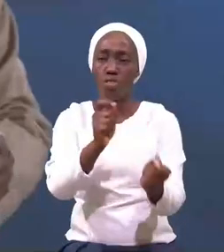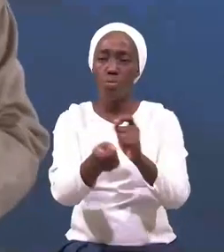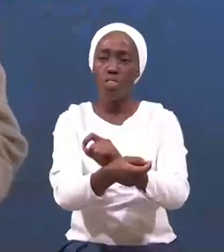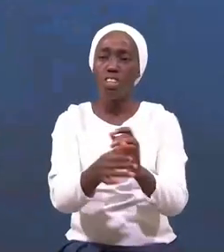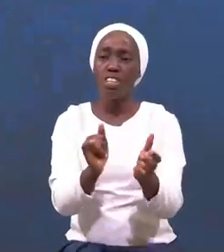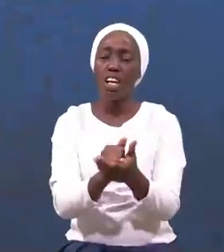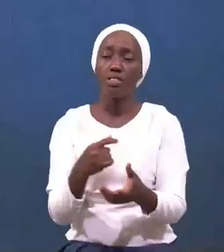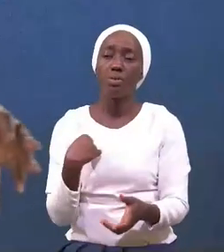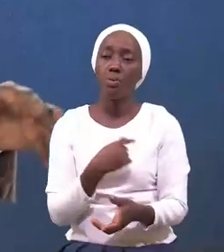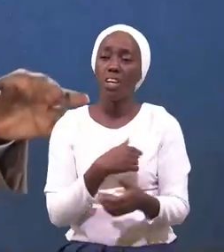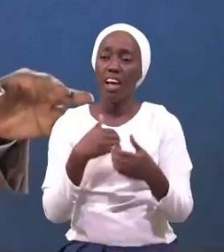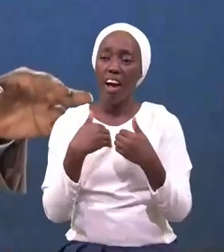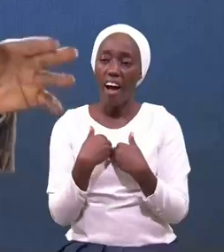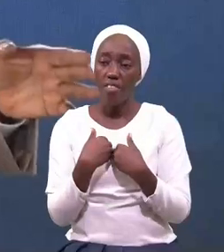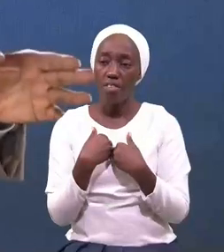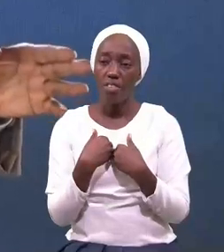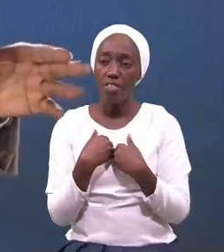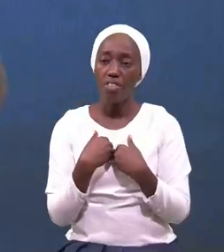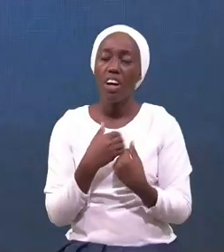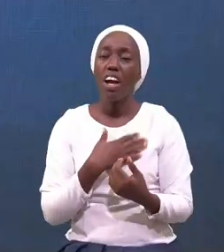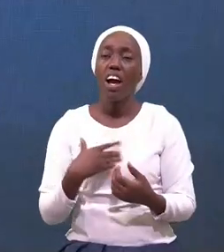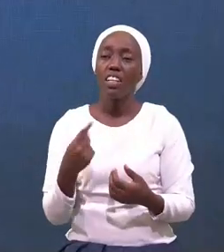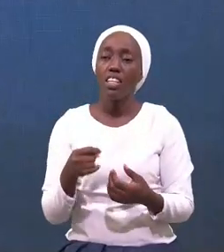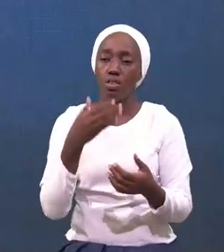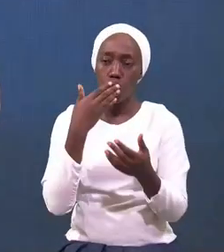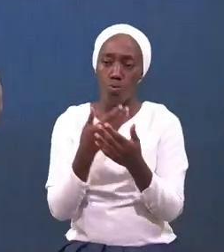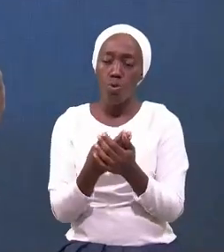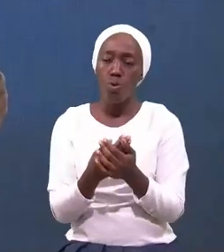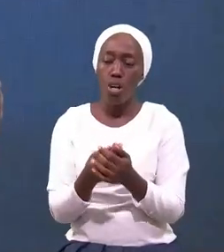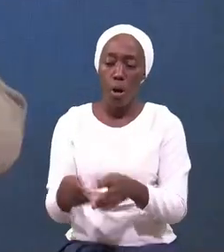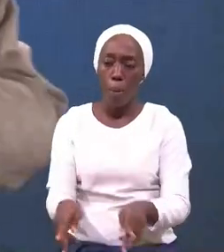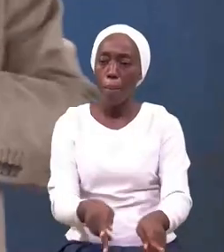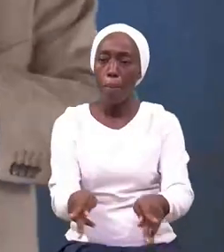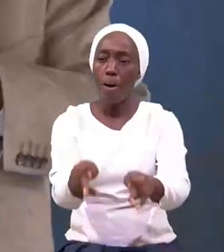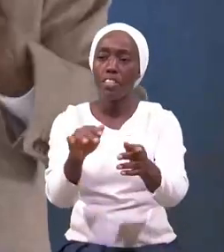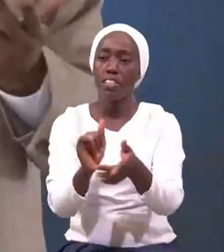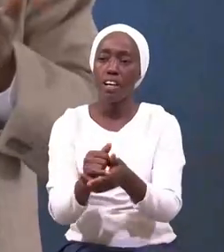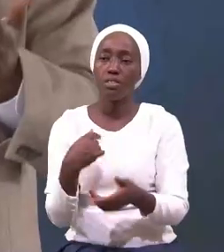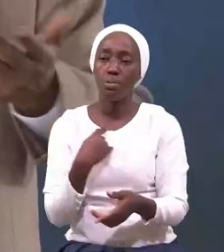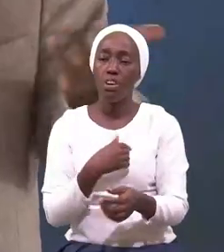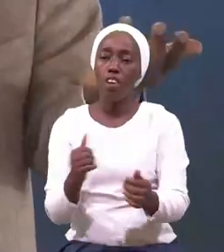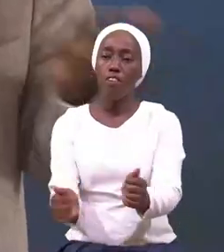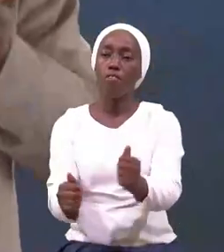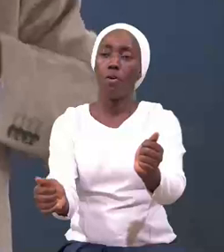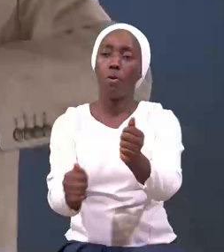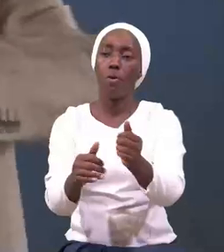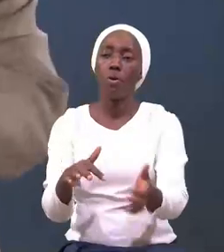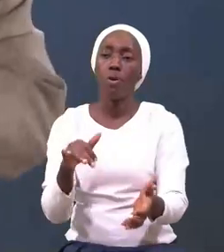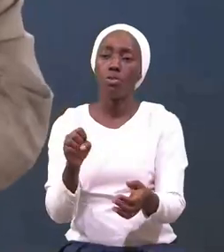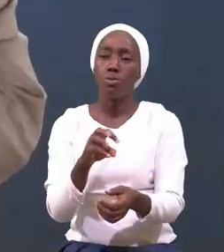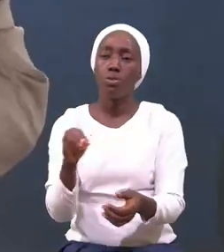Et la transformation gracieuse que nous avons et le bon chemin sur lequel nous marchons.